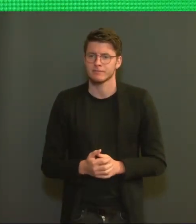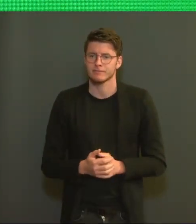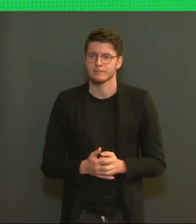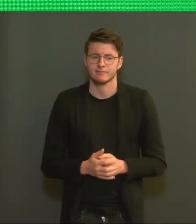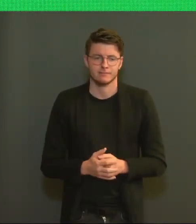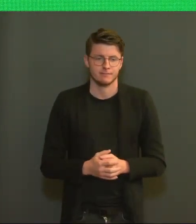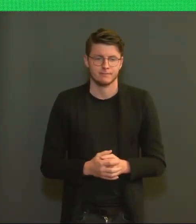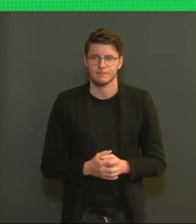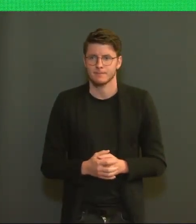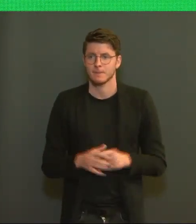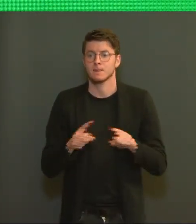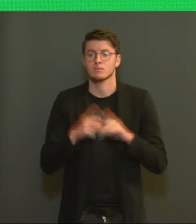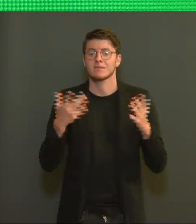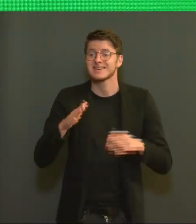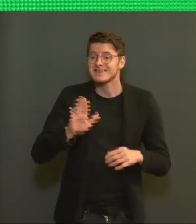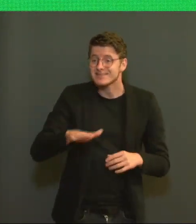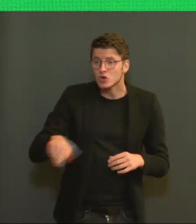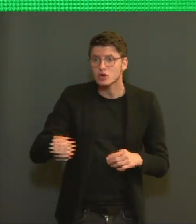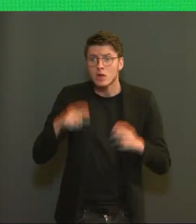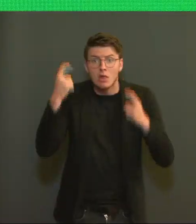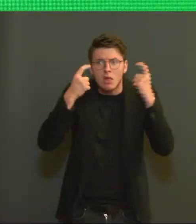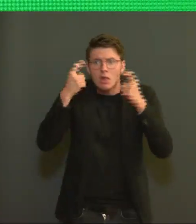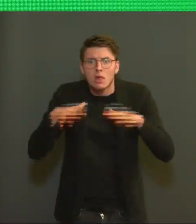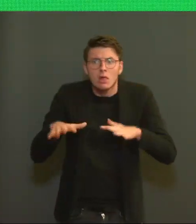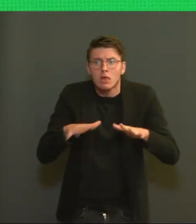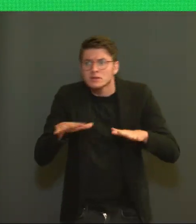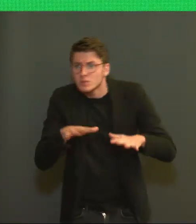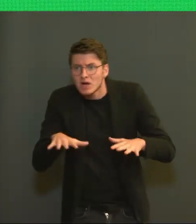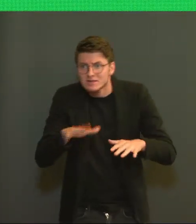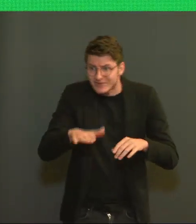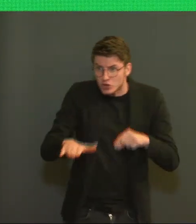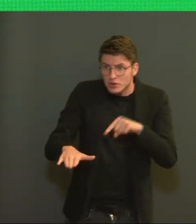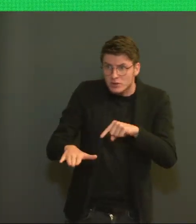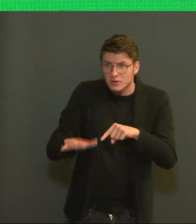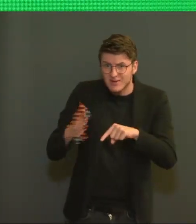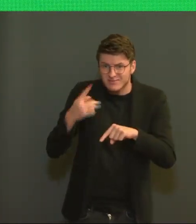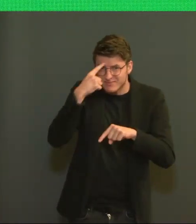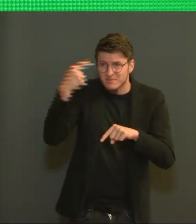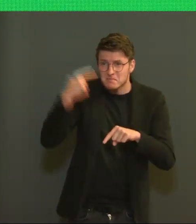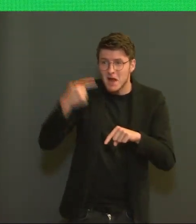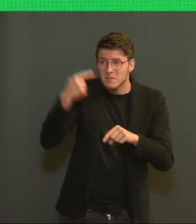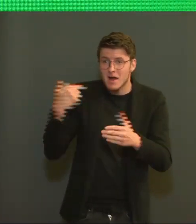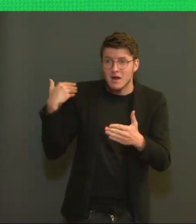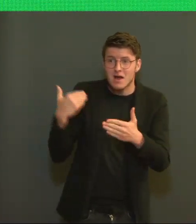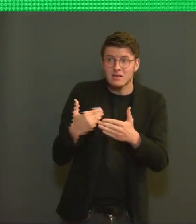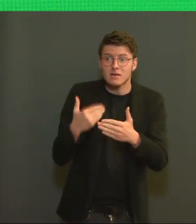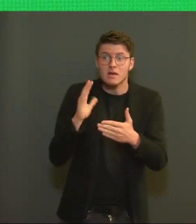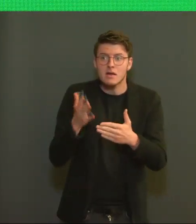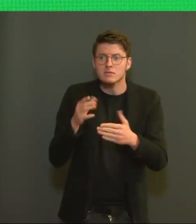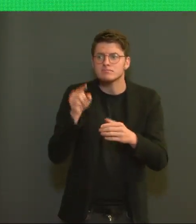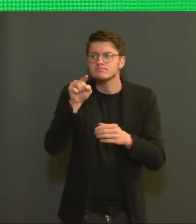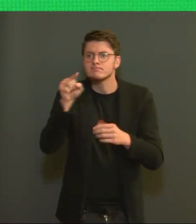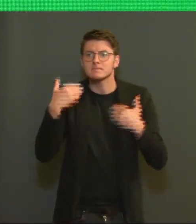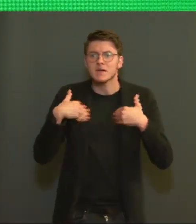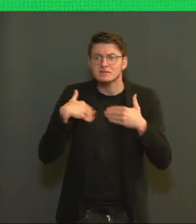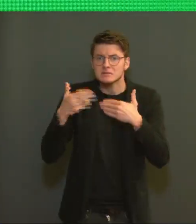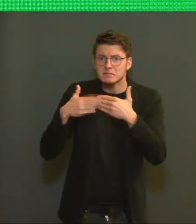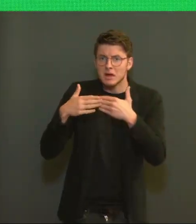Ook kinderen hebben vragen over deze situatie. 11. Al maanden worden zij rechtstreeks of onrechtstreeks geconfronteerd met het virus.